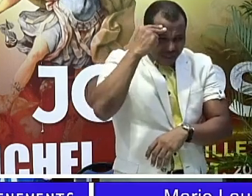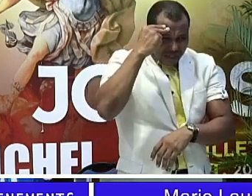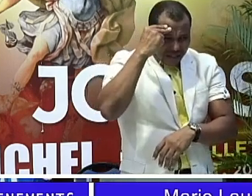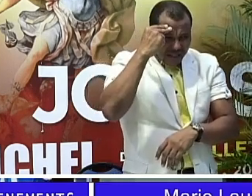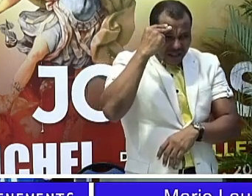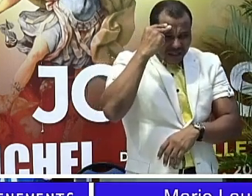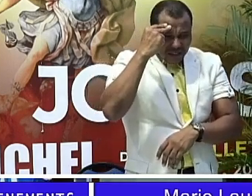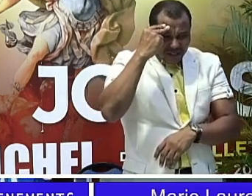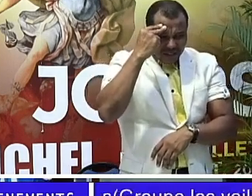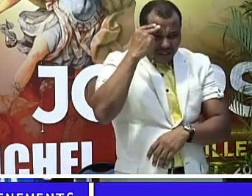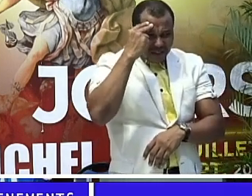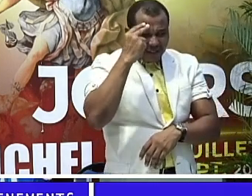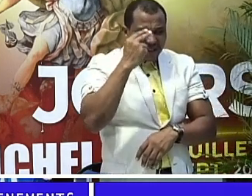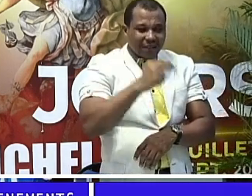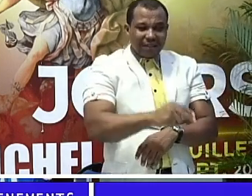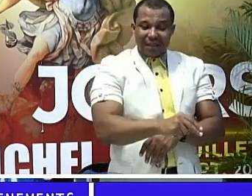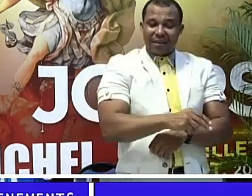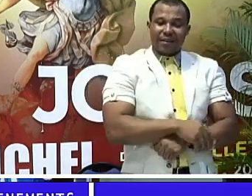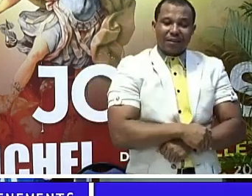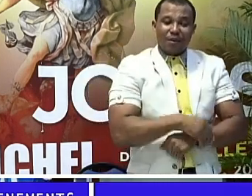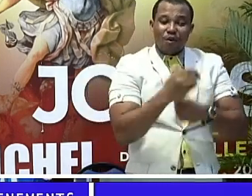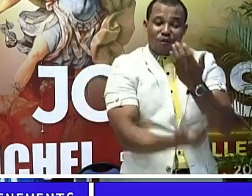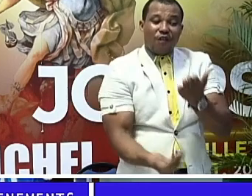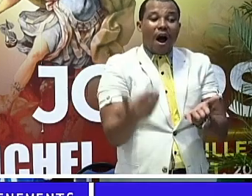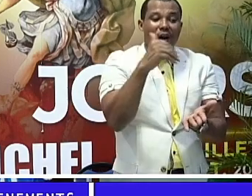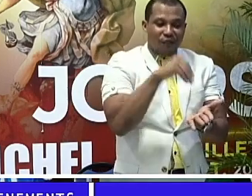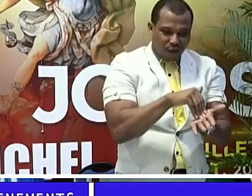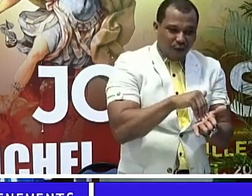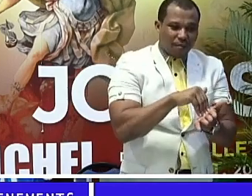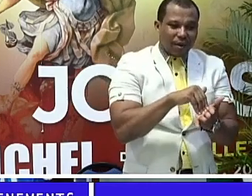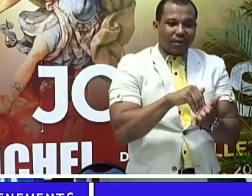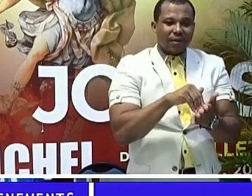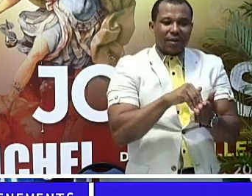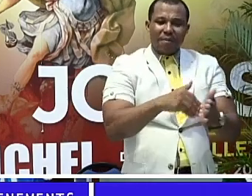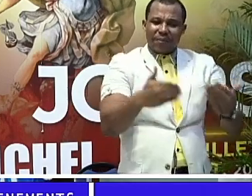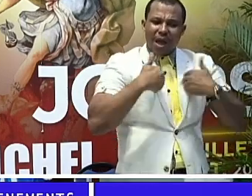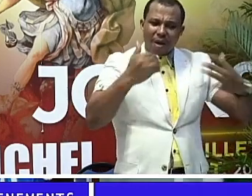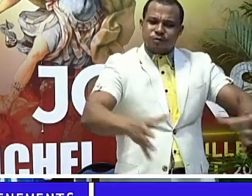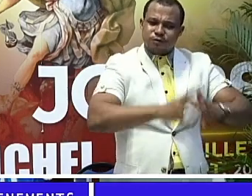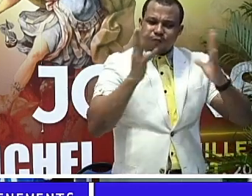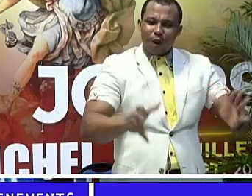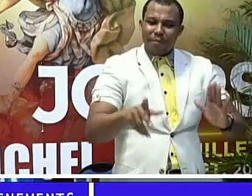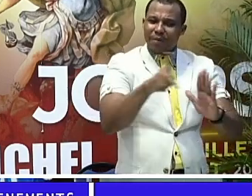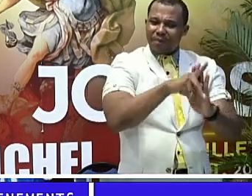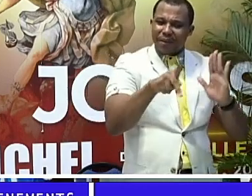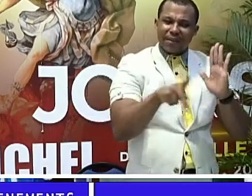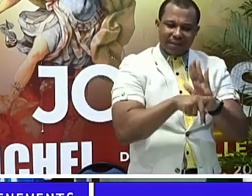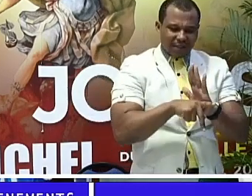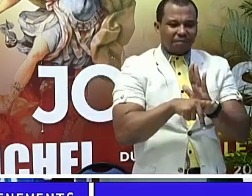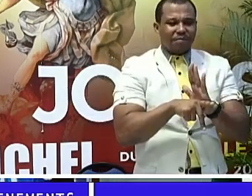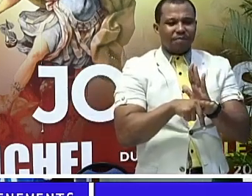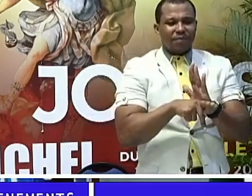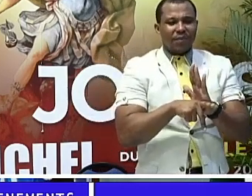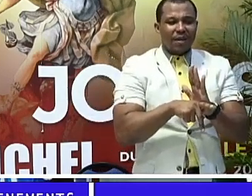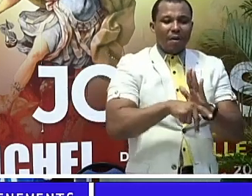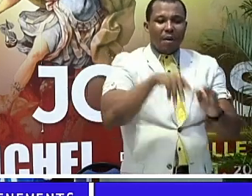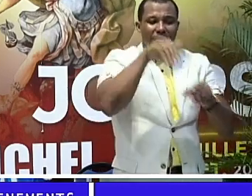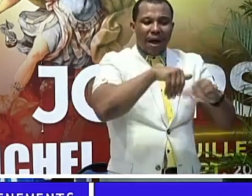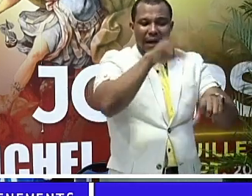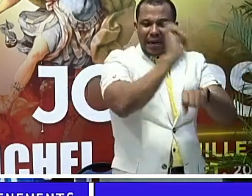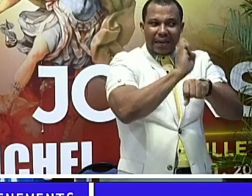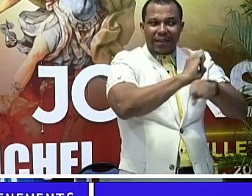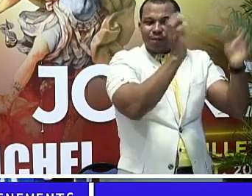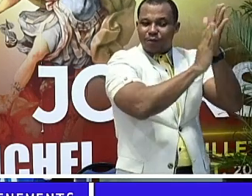principe l'Église catholique apostolique romaine qui la donne, mais il y a un pile l'autre principe où il y a l'Église protestante qui la donne tout. Il vient